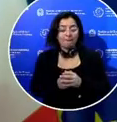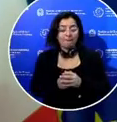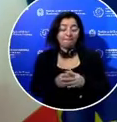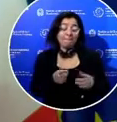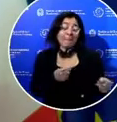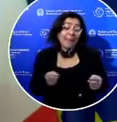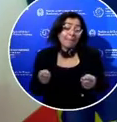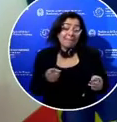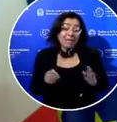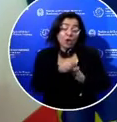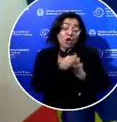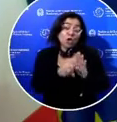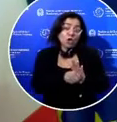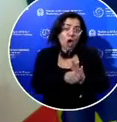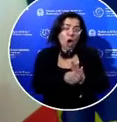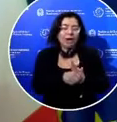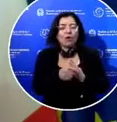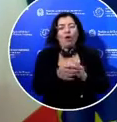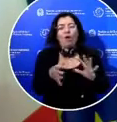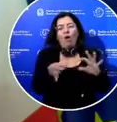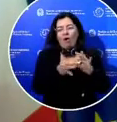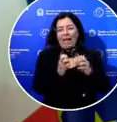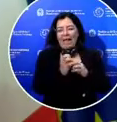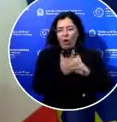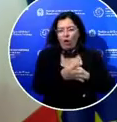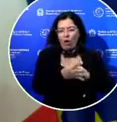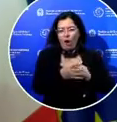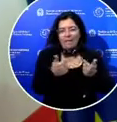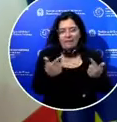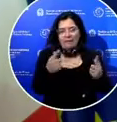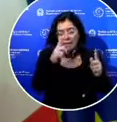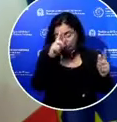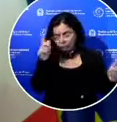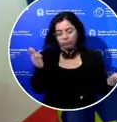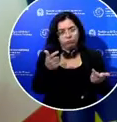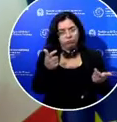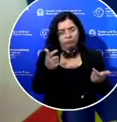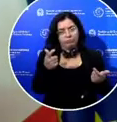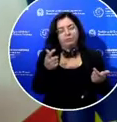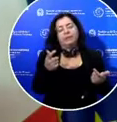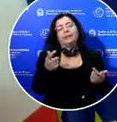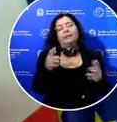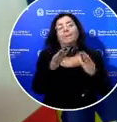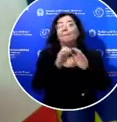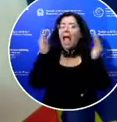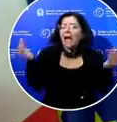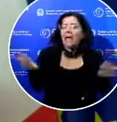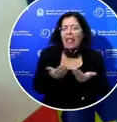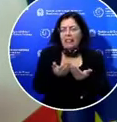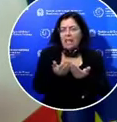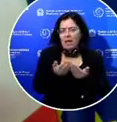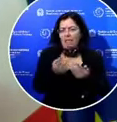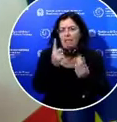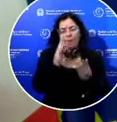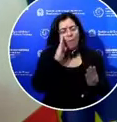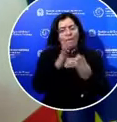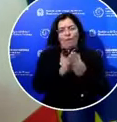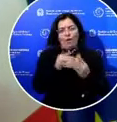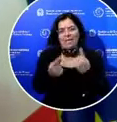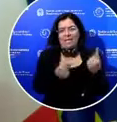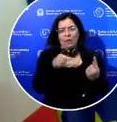lo sconvolgimento da Covid che il pianeta ha dovuto sopportare ha messo